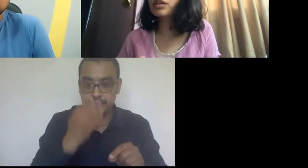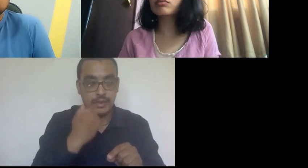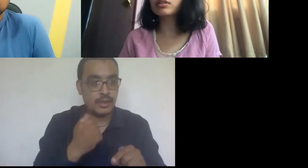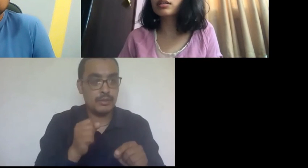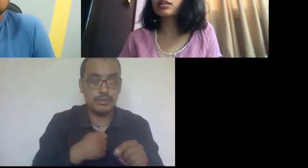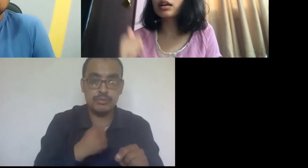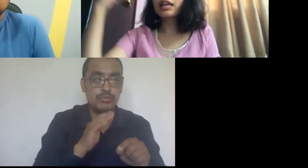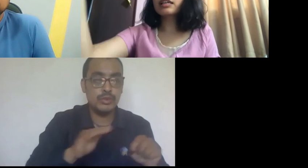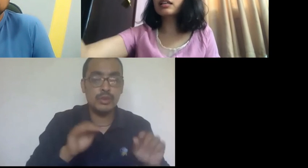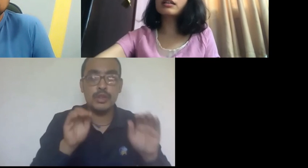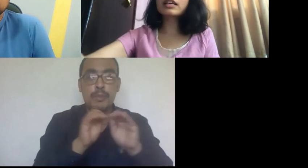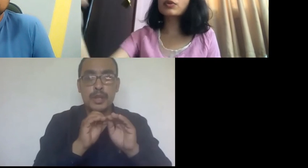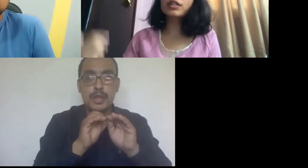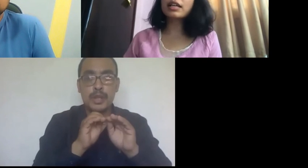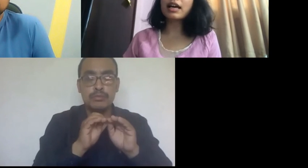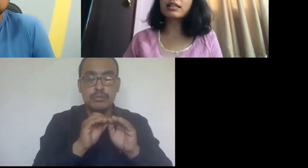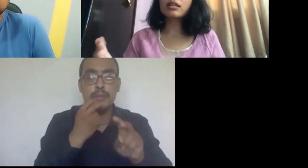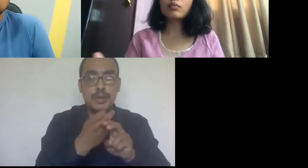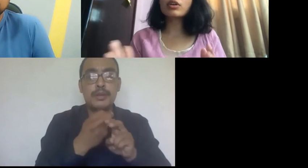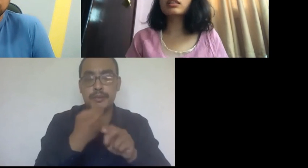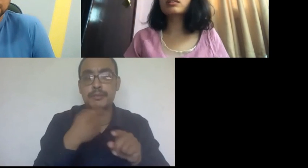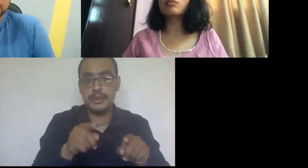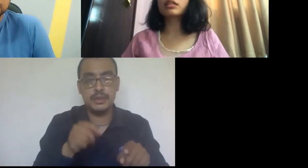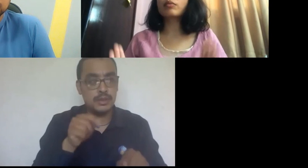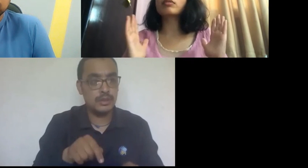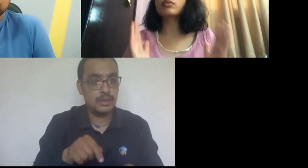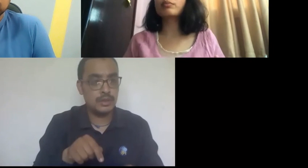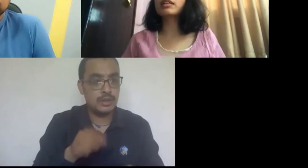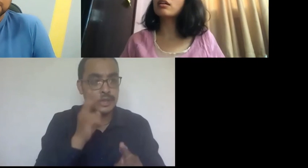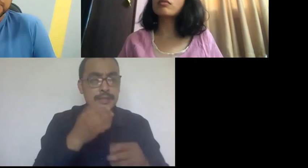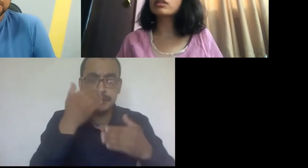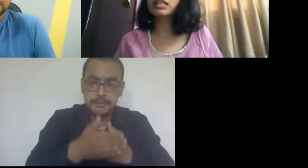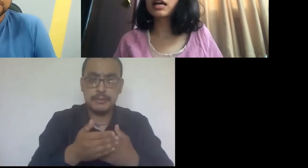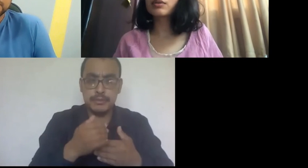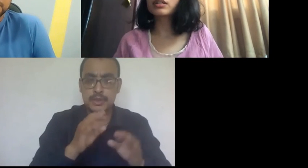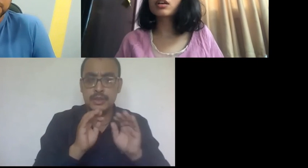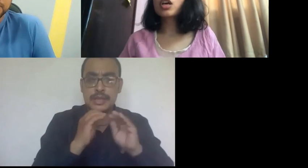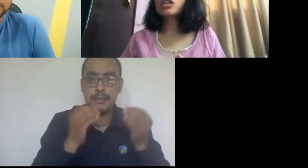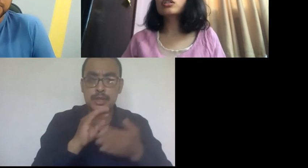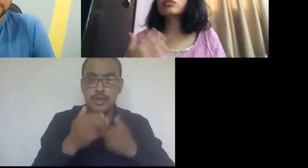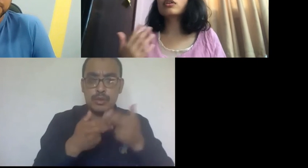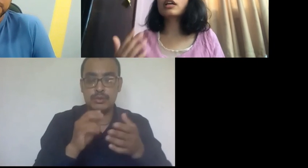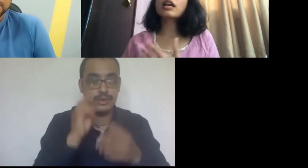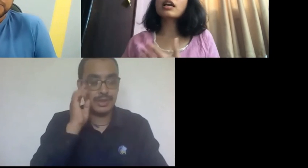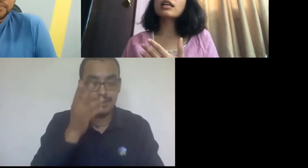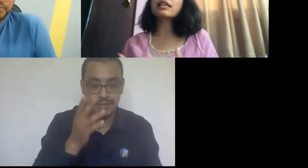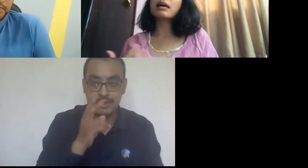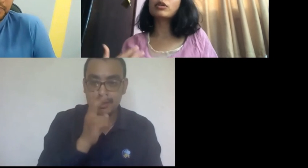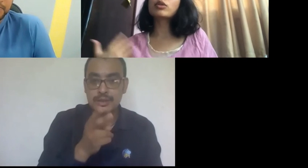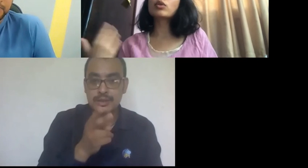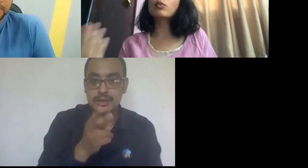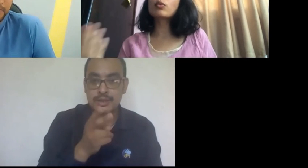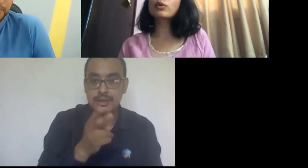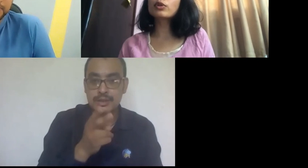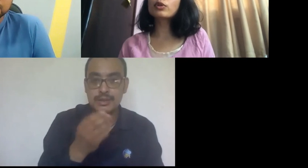कन्फ्लिक्ट पनि आउन सक्छ नि त, किनभने नेक्स्ट पर्सनलाई थाहा छैन कि म यतिसम्म चाहिँ म सोसियल मिडिया चलाउँदिनँ भन्ने थाहा हुँदैन। कहिले कहिले चाहिँ